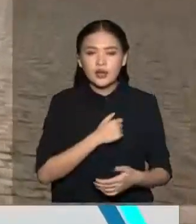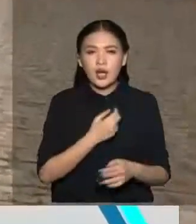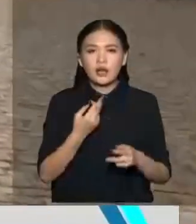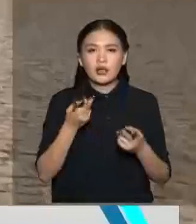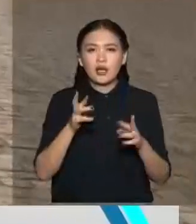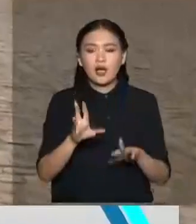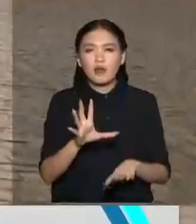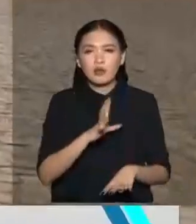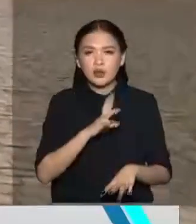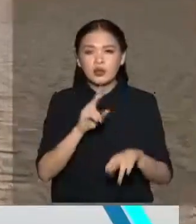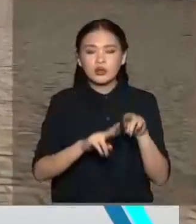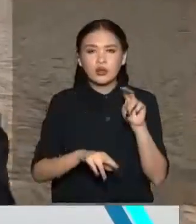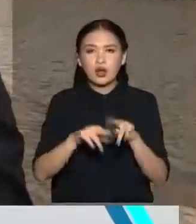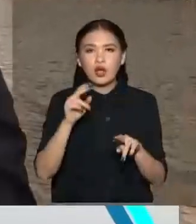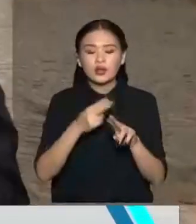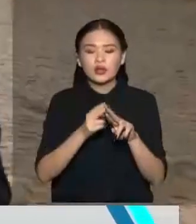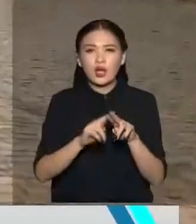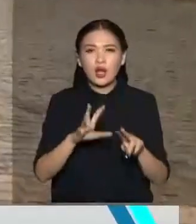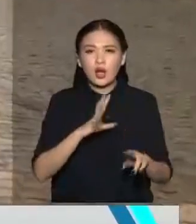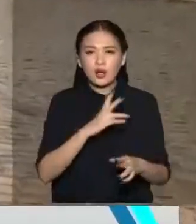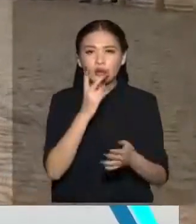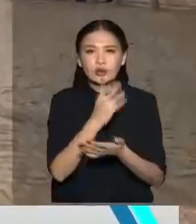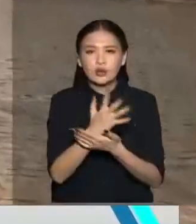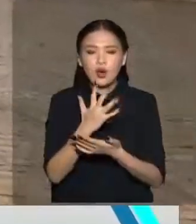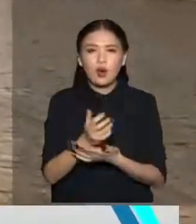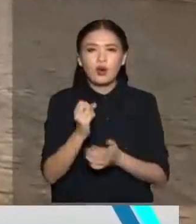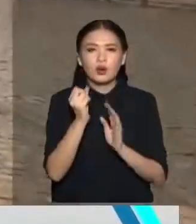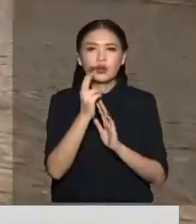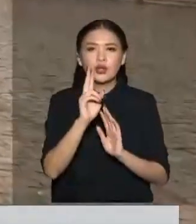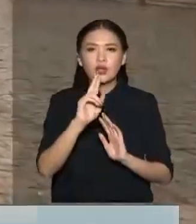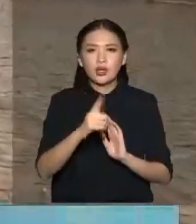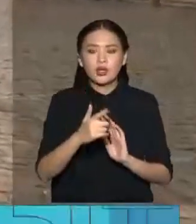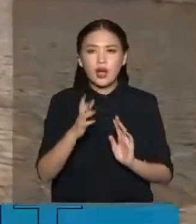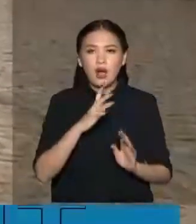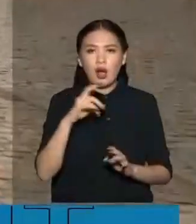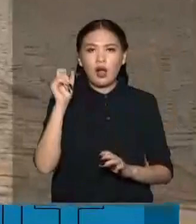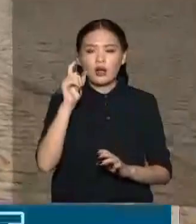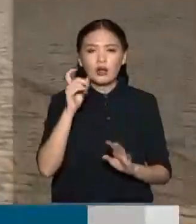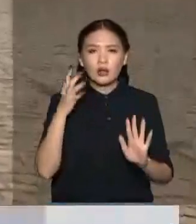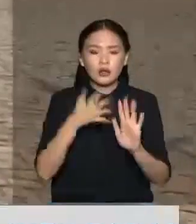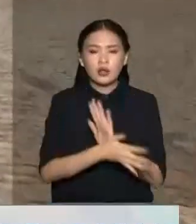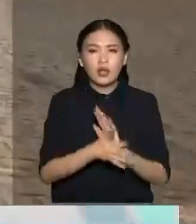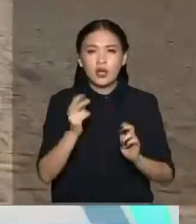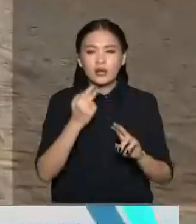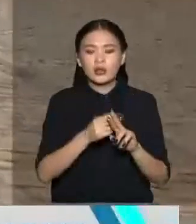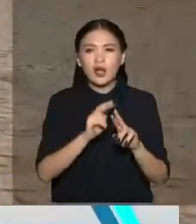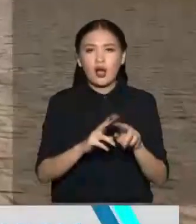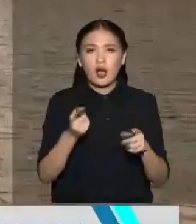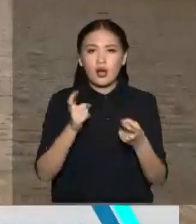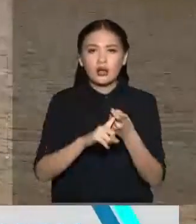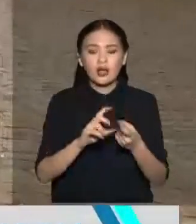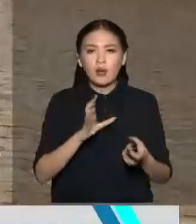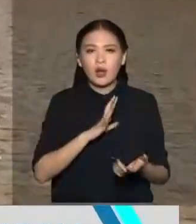салынған, оның алыстан мен мұндалап тұрған күмбезіне 12 келі алтын кеткен. Дәл қазір бұл жерде музей, сонымен қатар қалаға